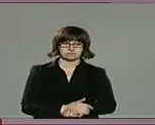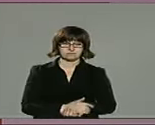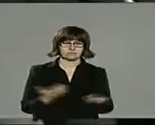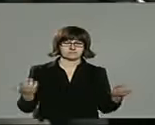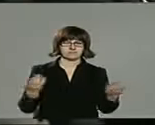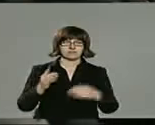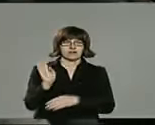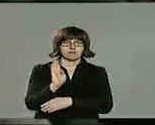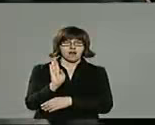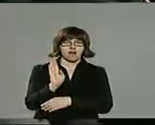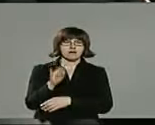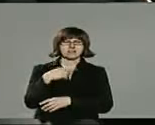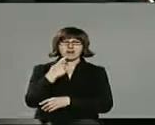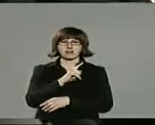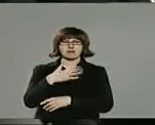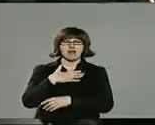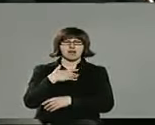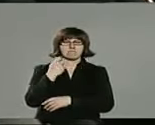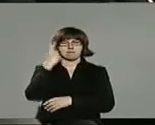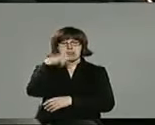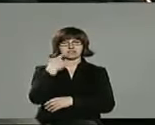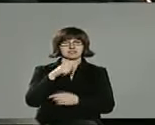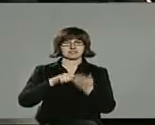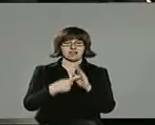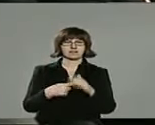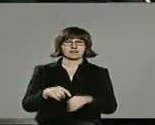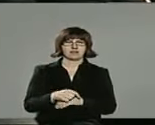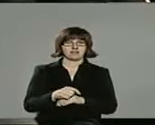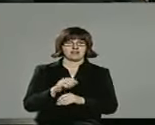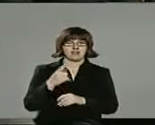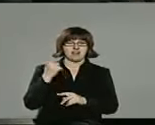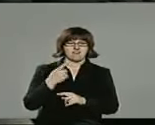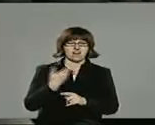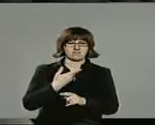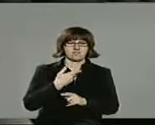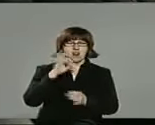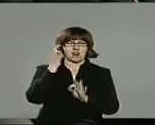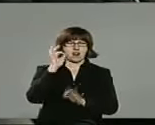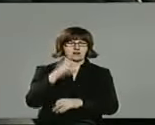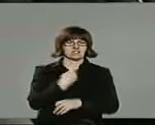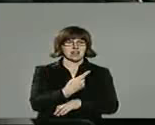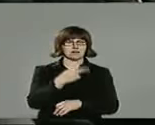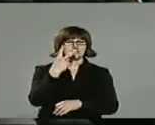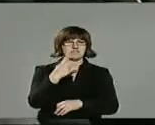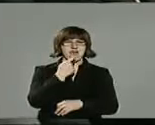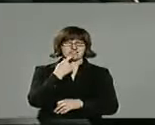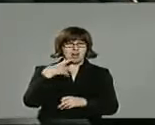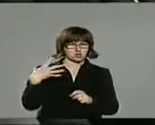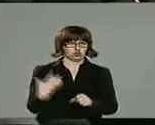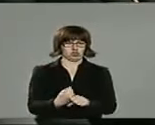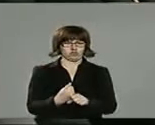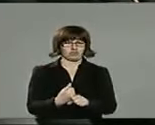Also, Barbara sagt das nicht, aber Maima hat das Gesicht gezeigt, die hat gedacht, was kommt noch für, du für einer. Sie hat 2 Dinge geleistet. Sie